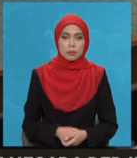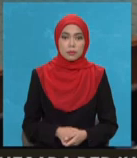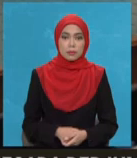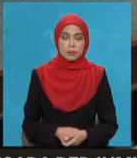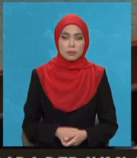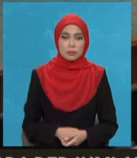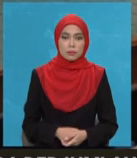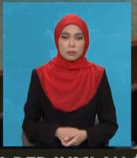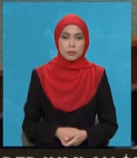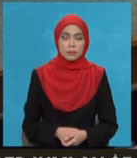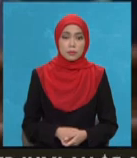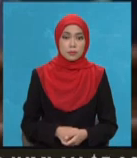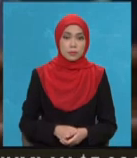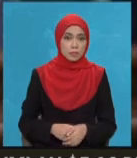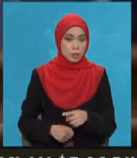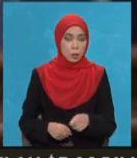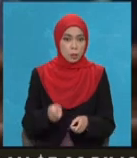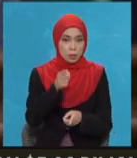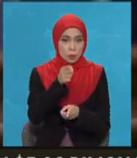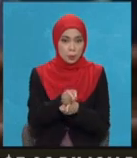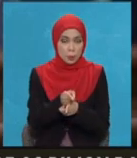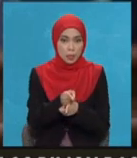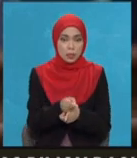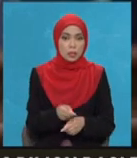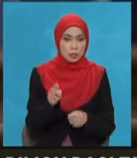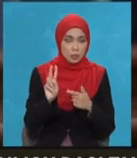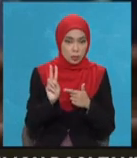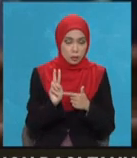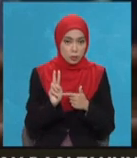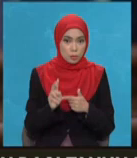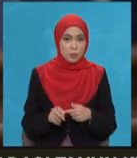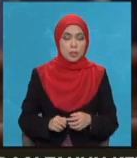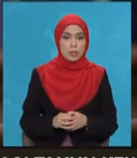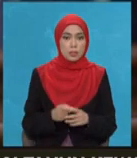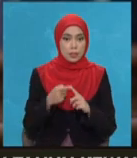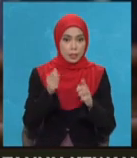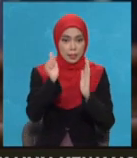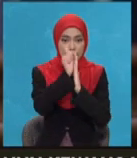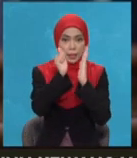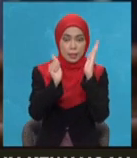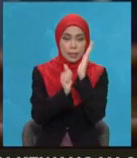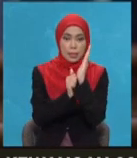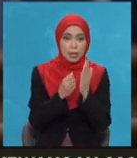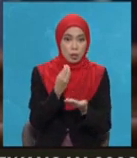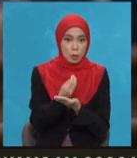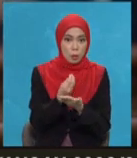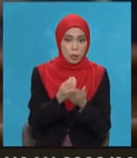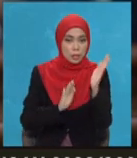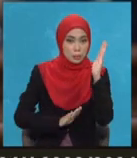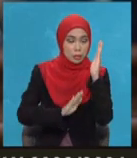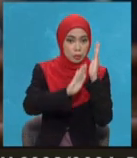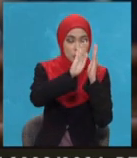sementara ketetapan kedua di bawah bab 4 kurung 2 dari akta kumpulan uang kemajuan penggal 136